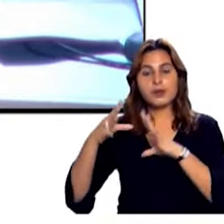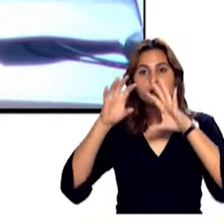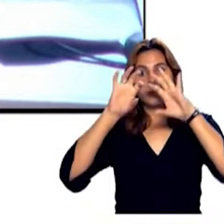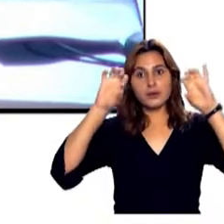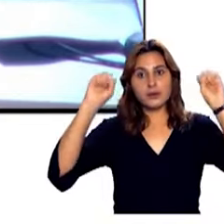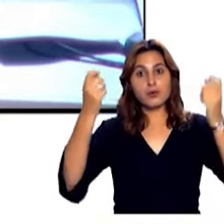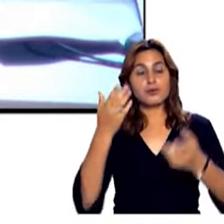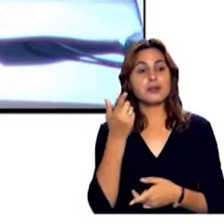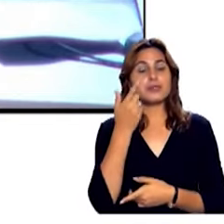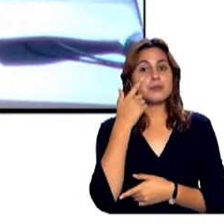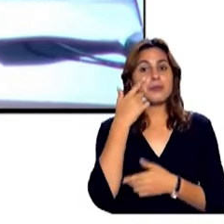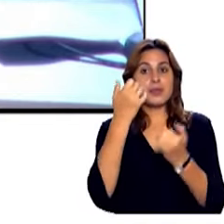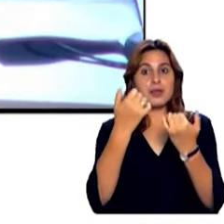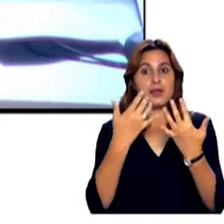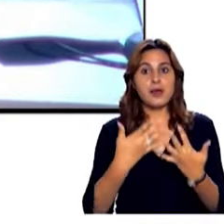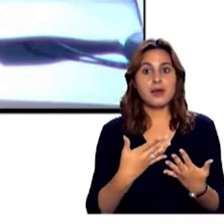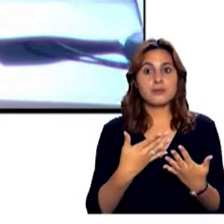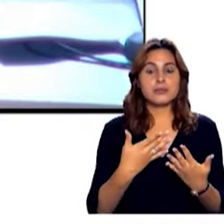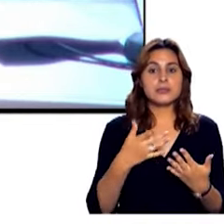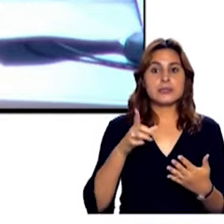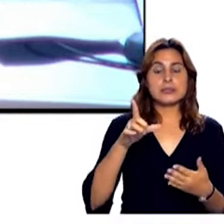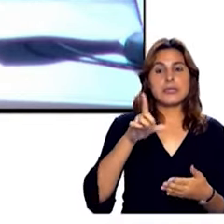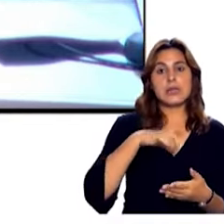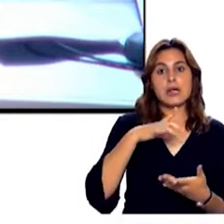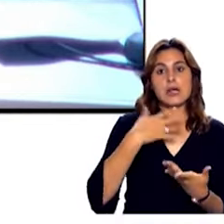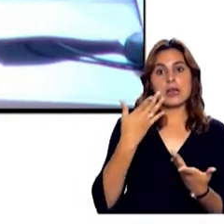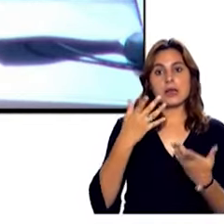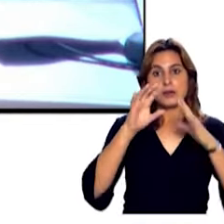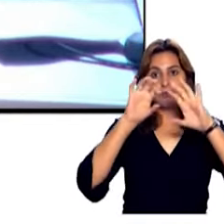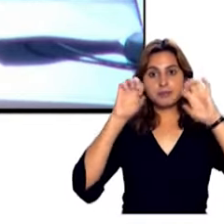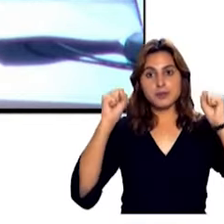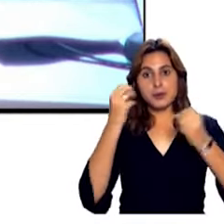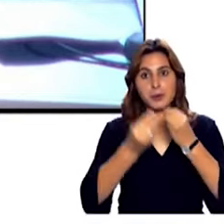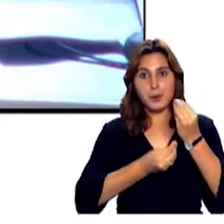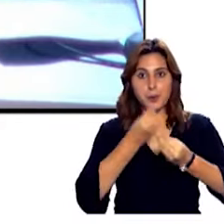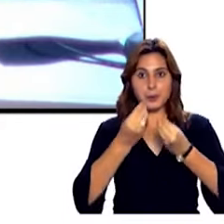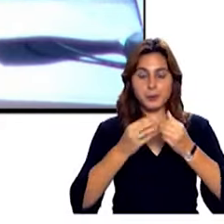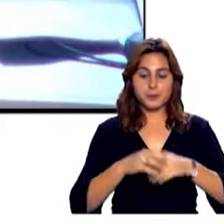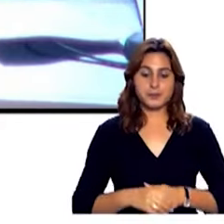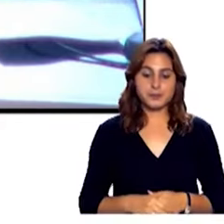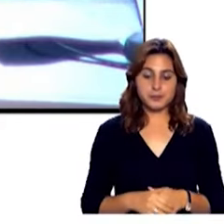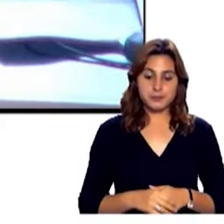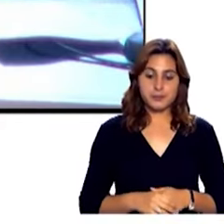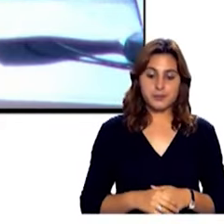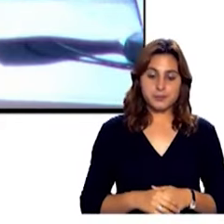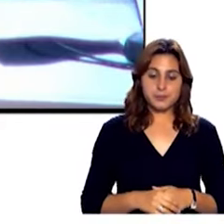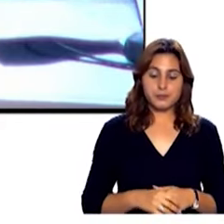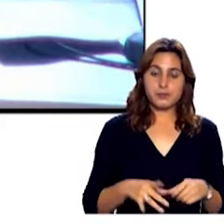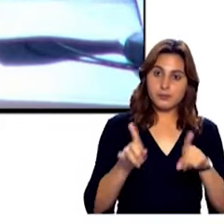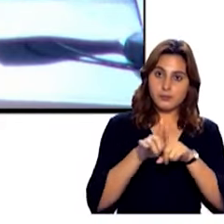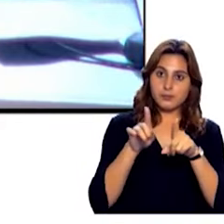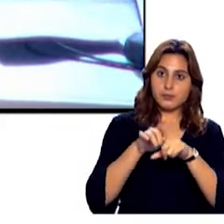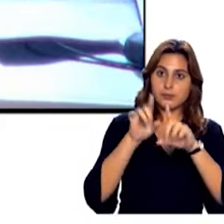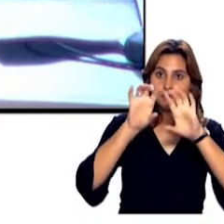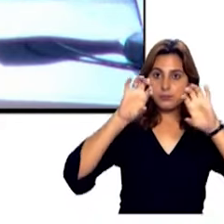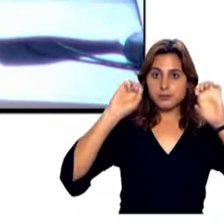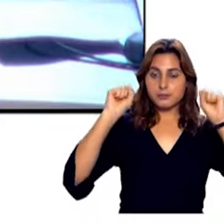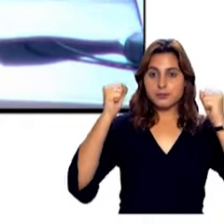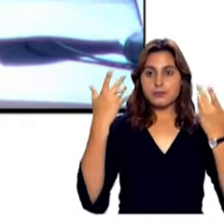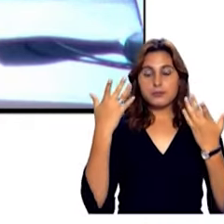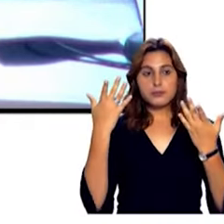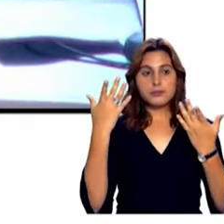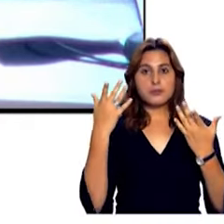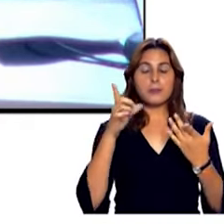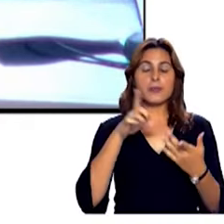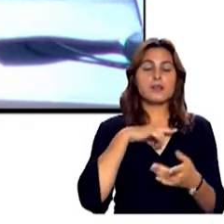recours en Appel puis en cassation on gagne de nombreuses années avec CET Avis l'interprétation de la loi est